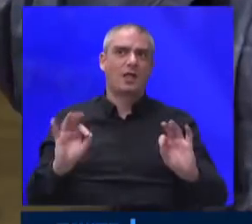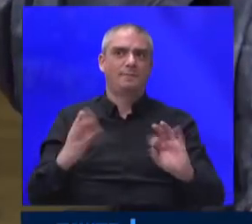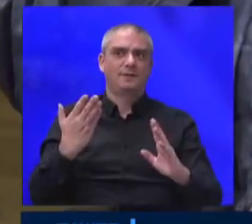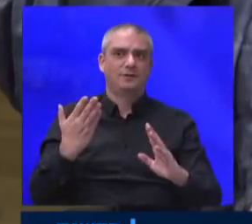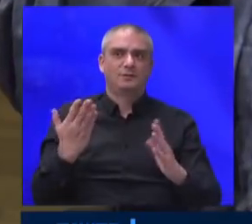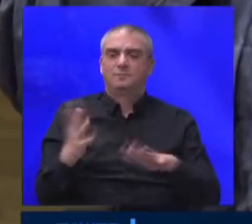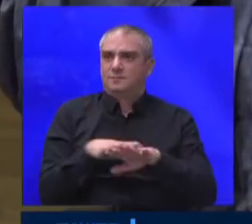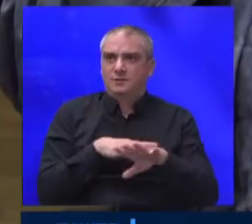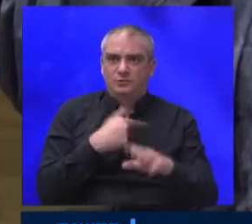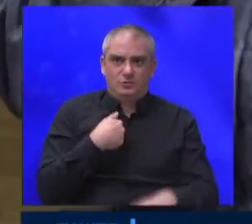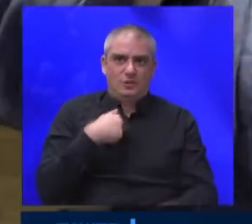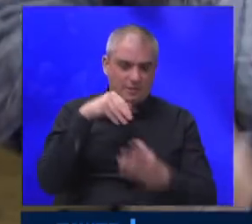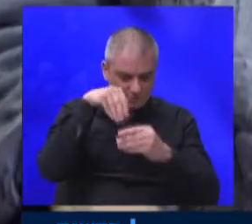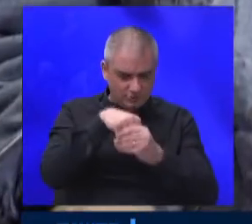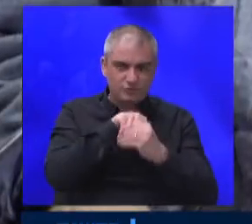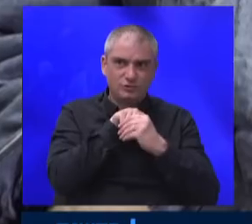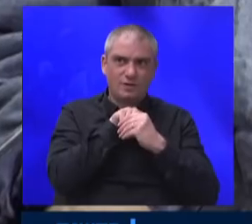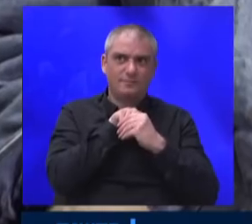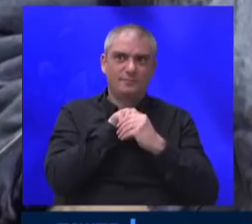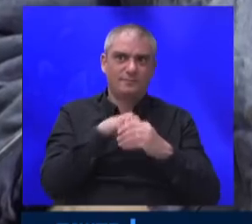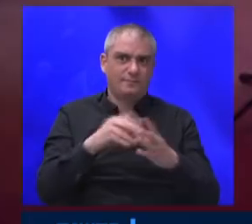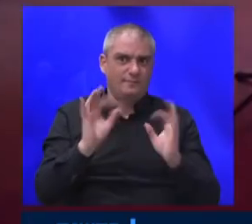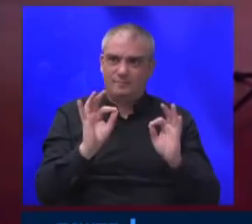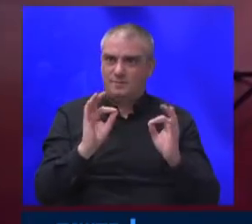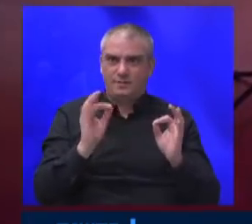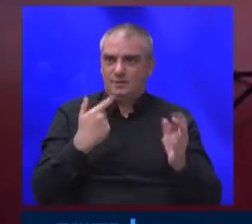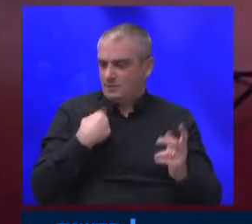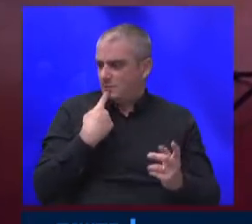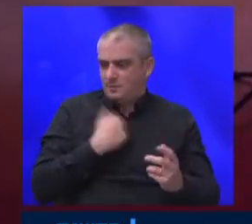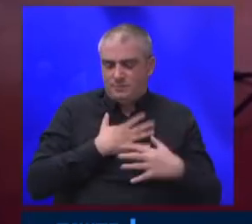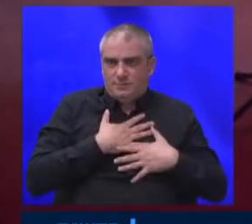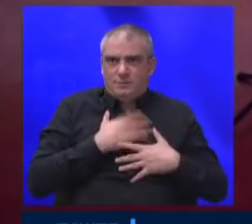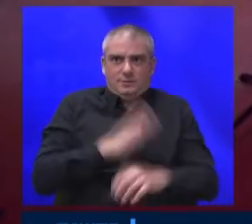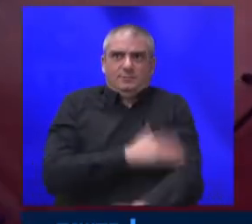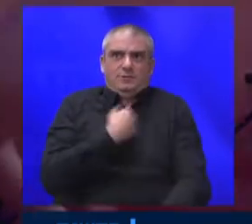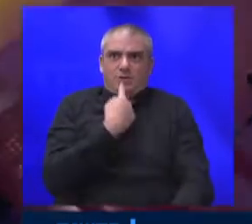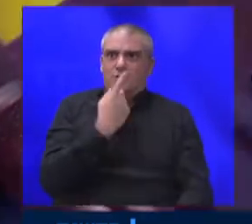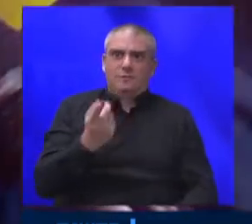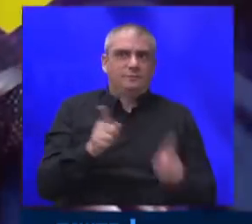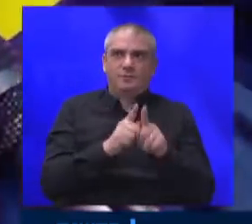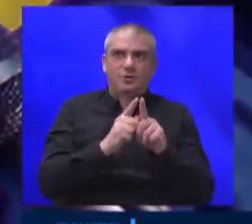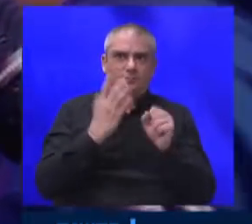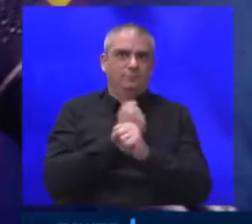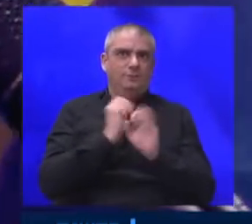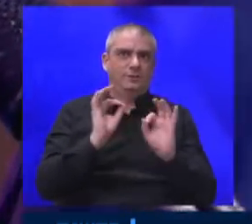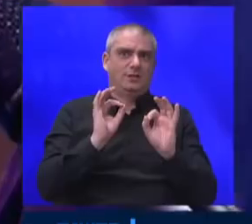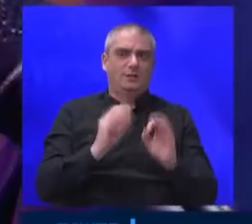מרגיש שאתה שמה. אתה לרגע, באמת, אני מצטמרר שאני מדבר על זה, זה פתאום תופס.